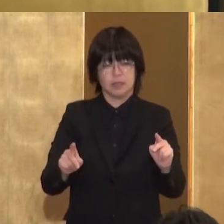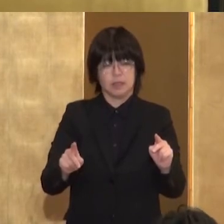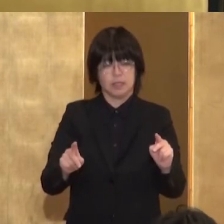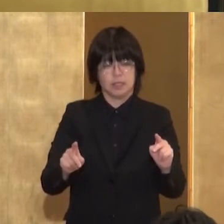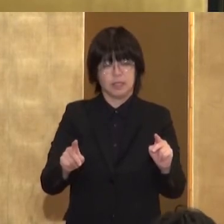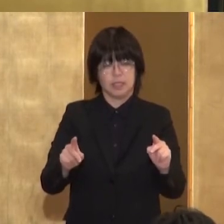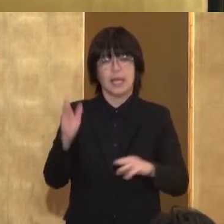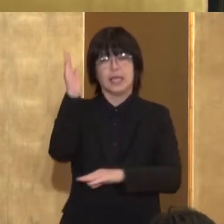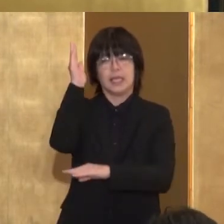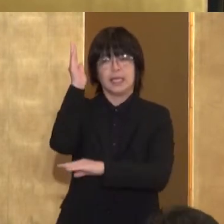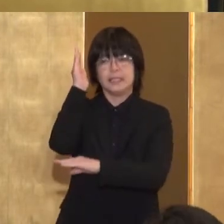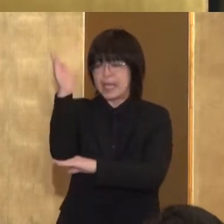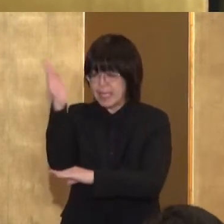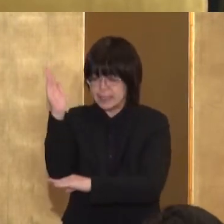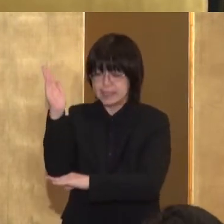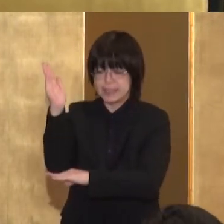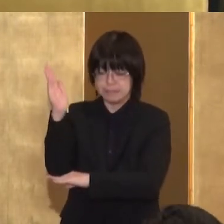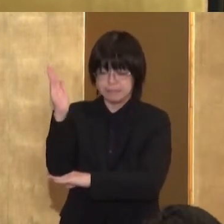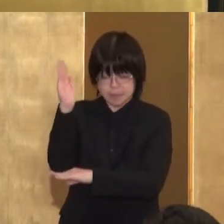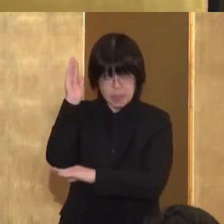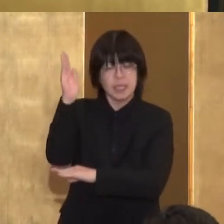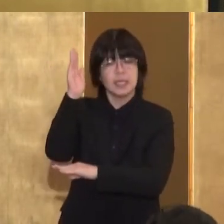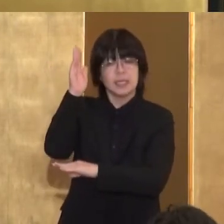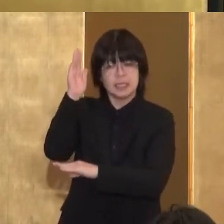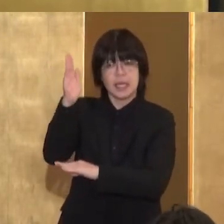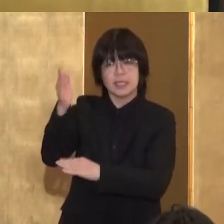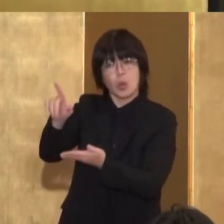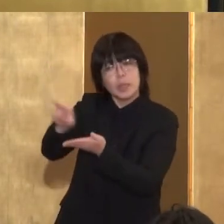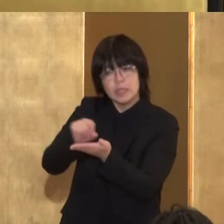決して清掃の具にしてはならないと考えています。